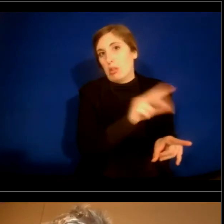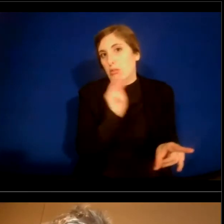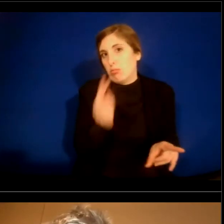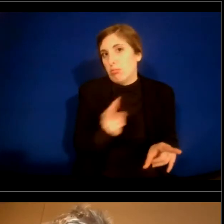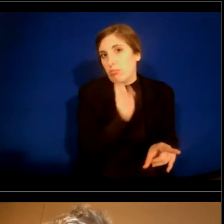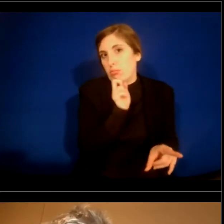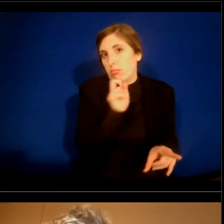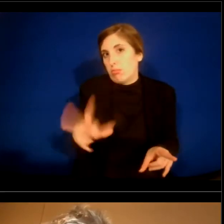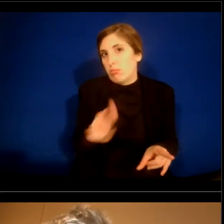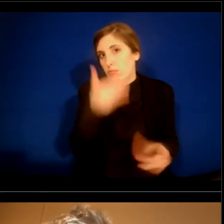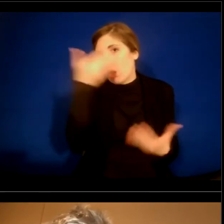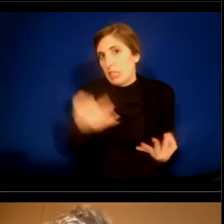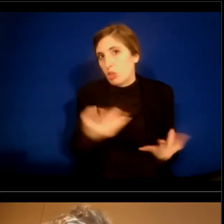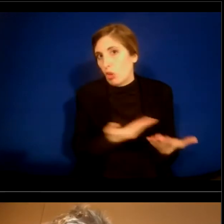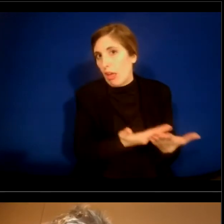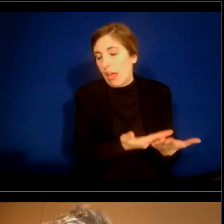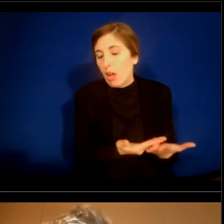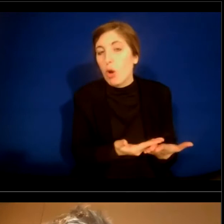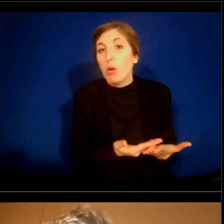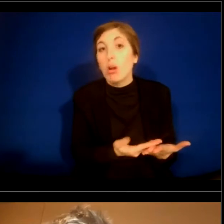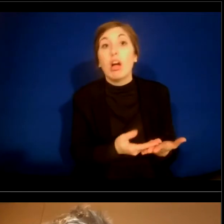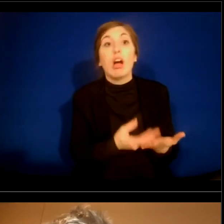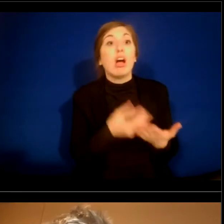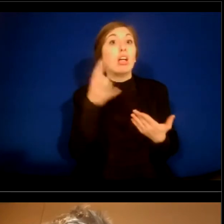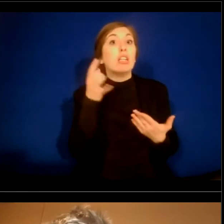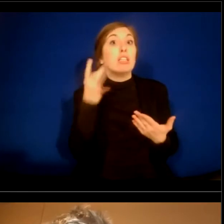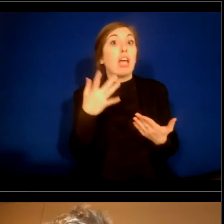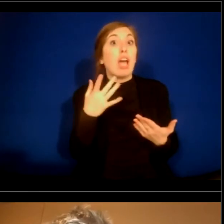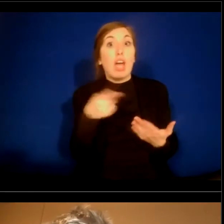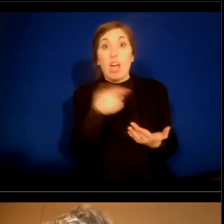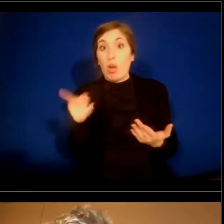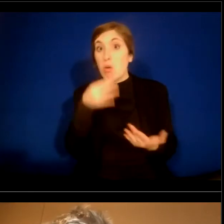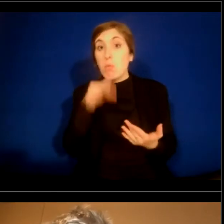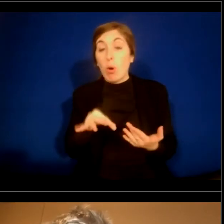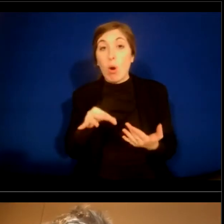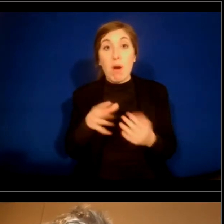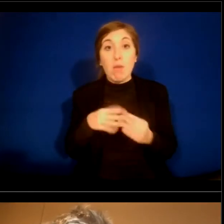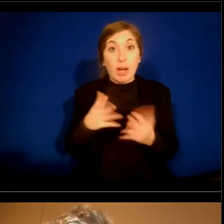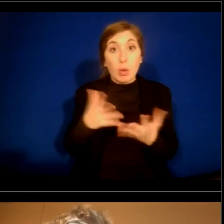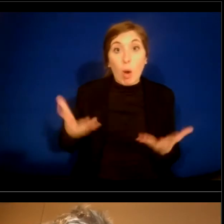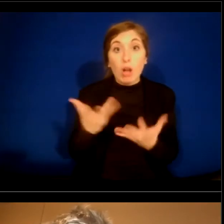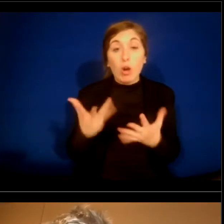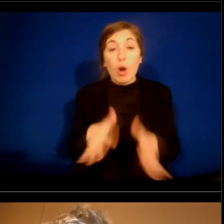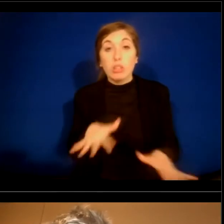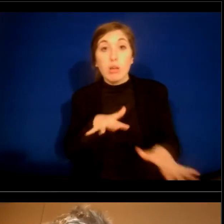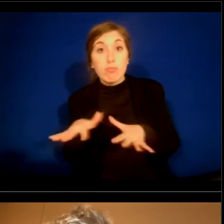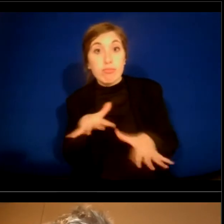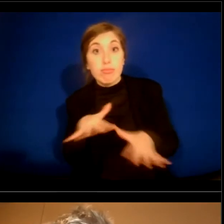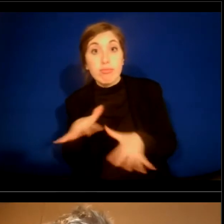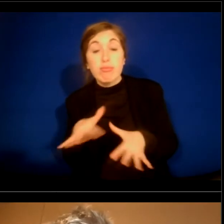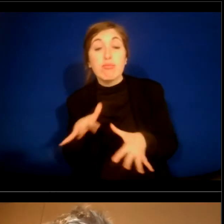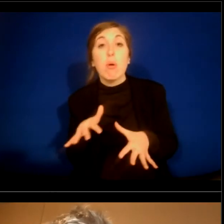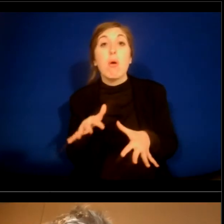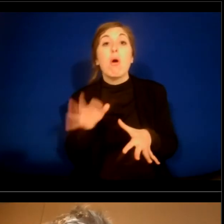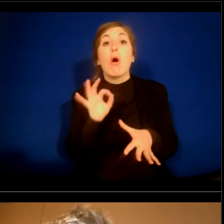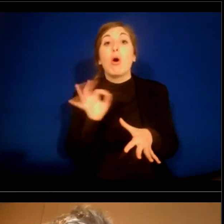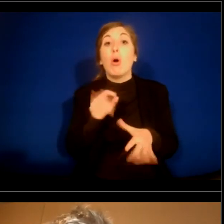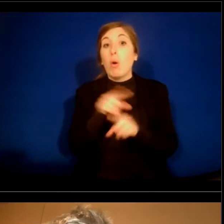con sincerità, ecco, se invece ci fosse qualcosa che potete fare o se potete, diciamo, essere